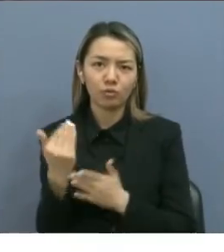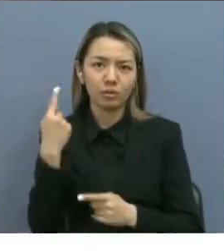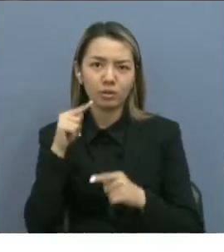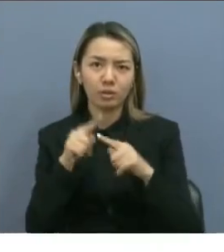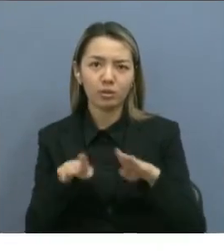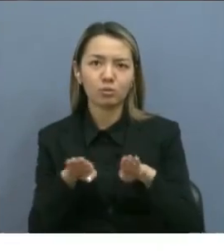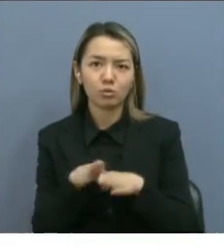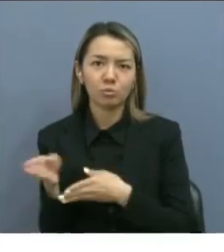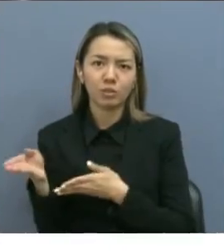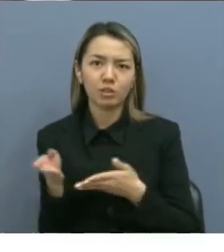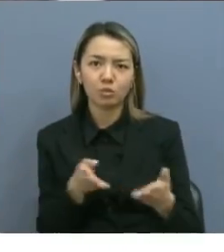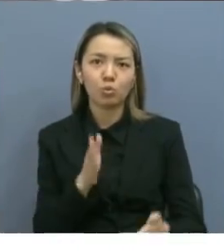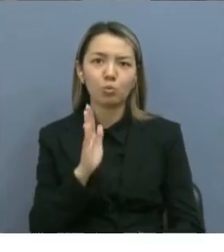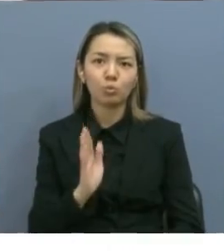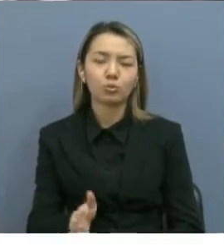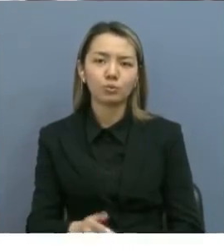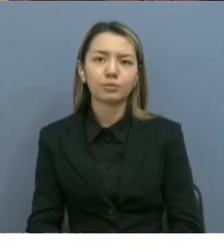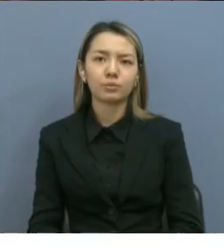техника жұмылдырылмақшы.